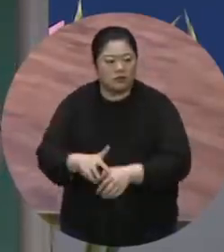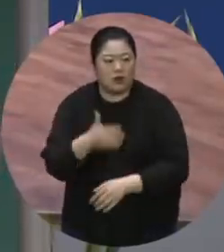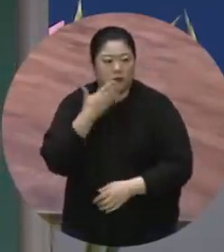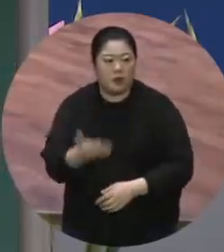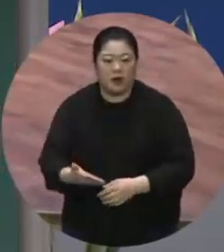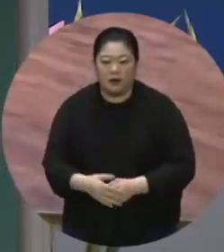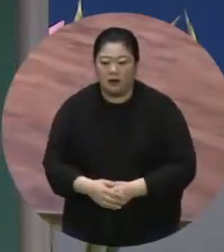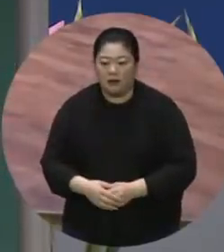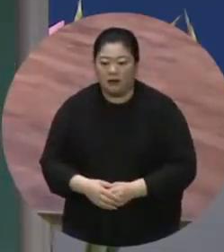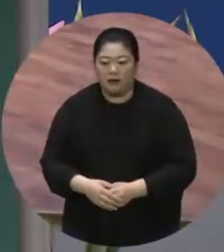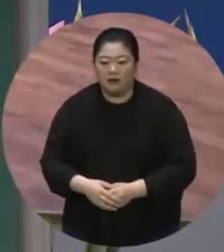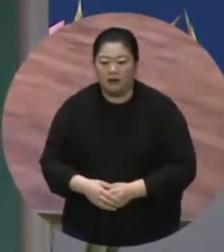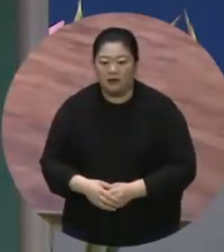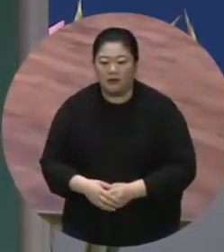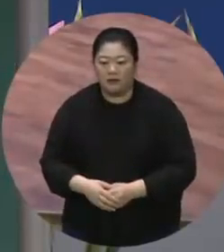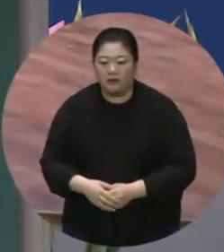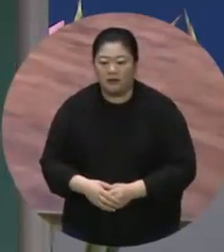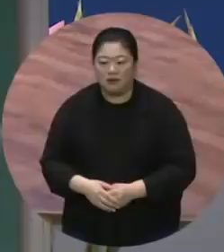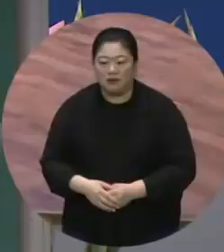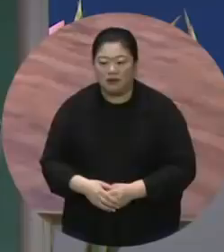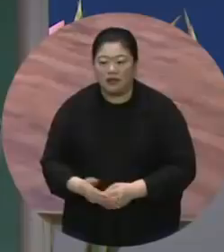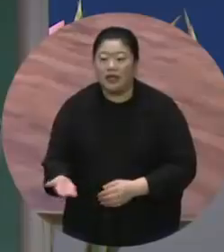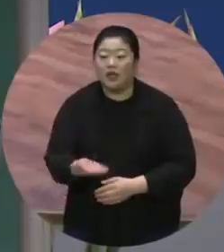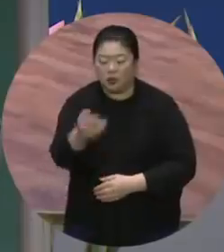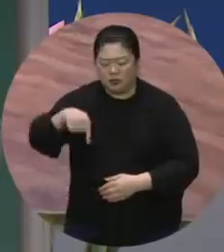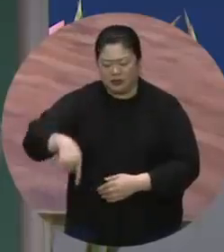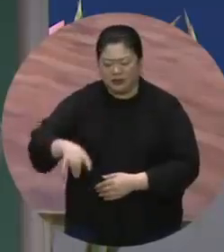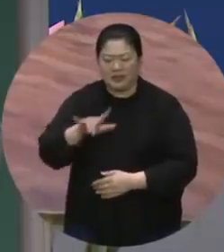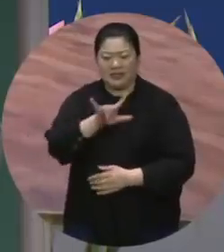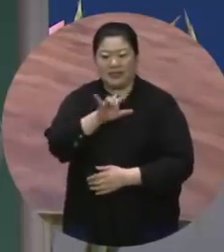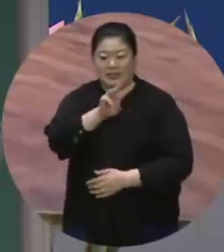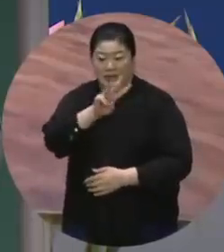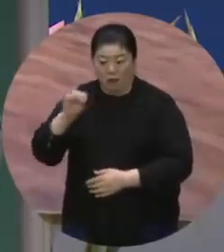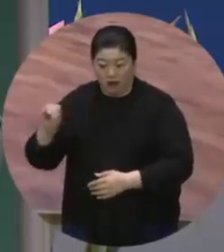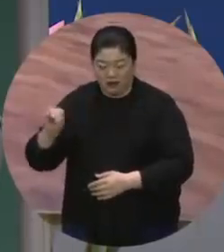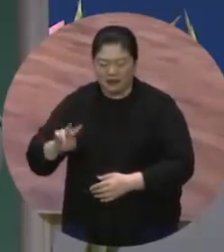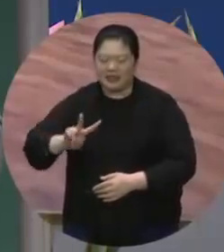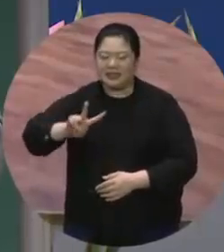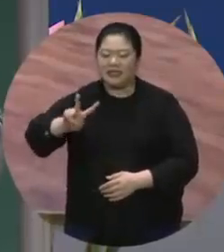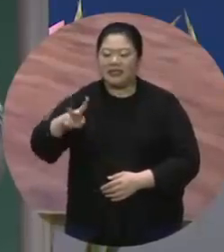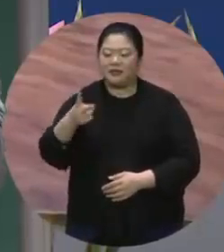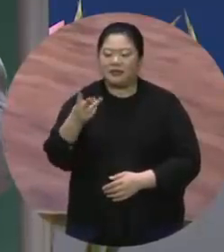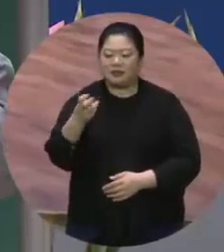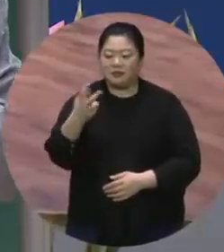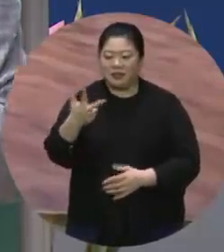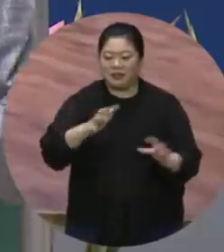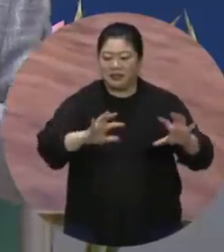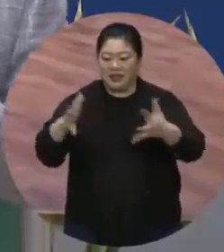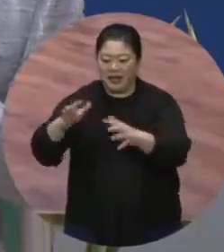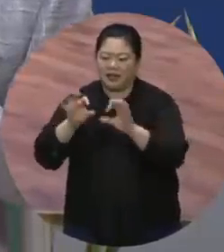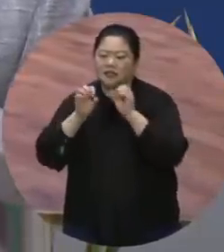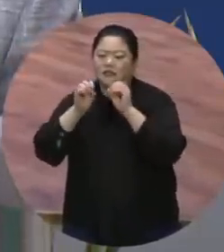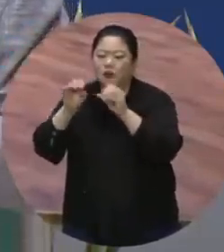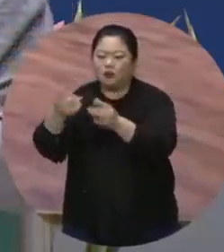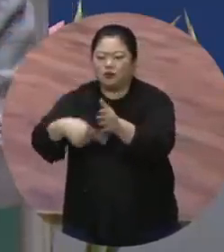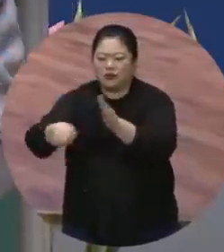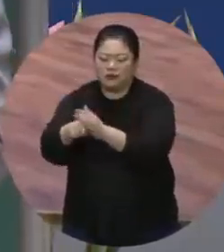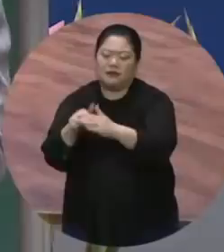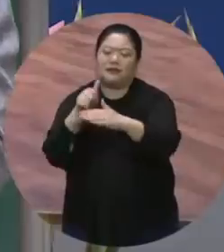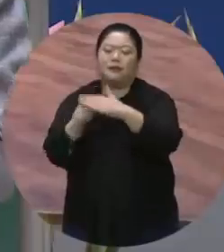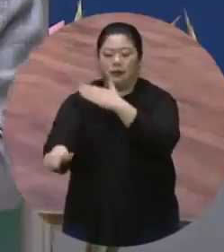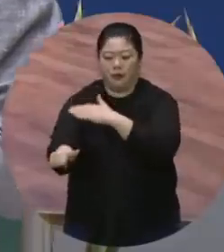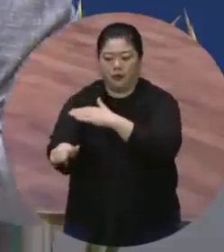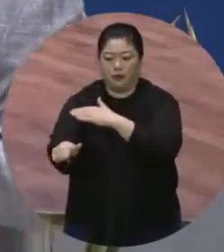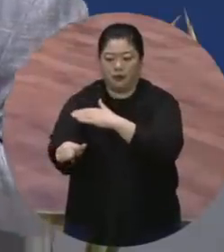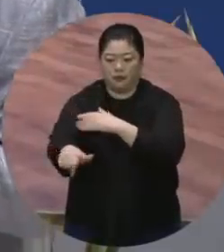정말 서밋 성전으로 지어 바칩시다. 자, 이 일에 여러분이 하나님 앞에 이번